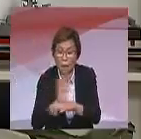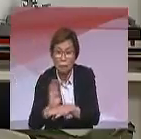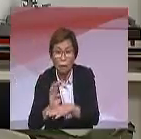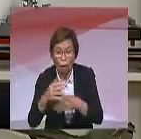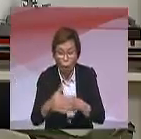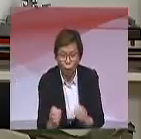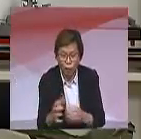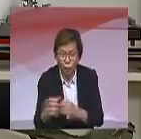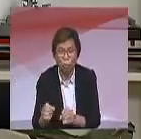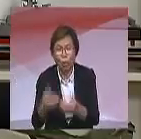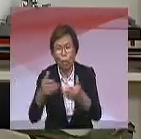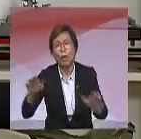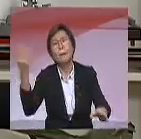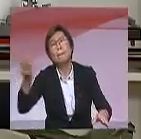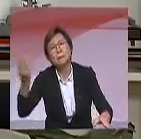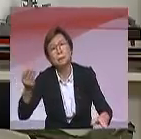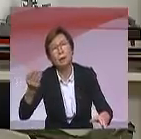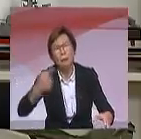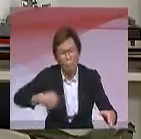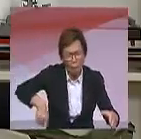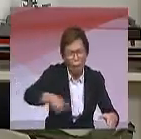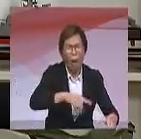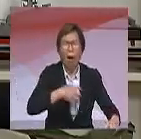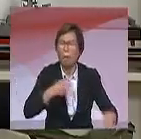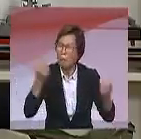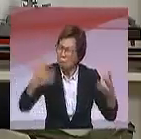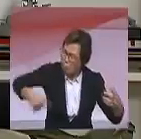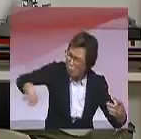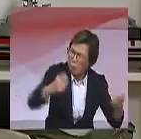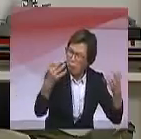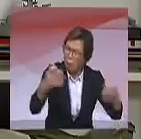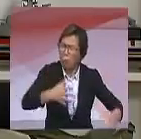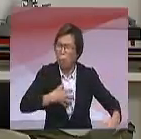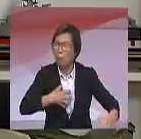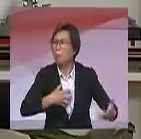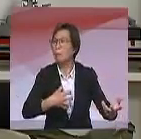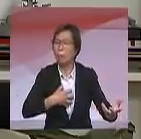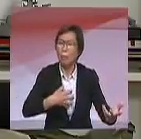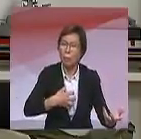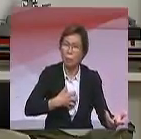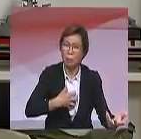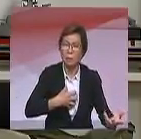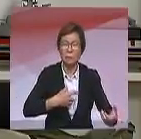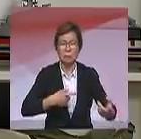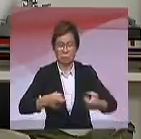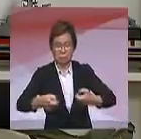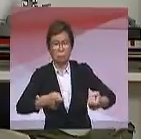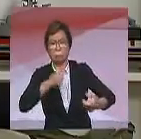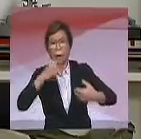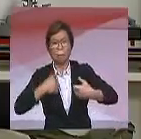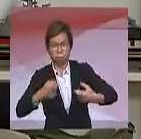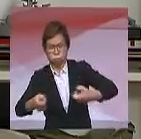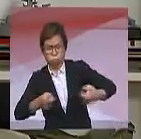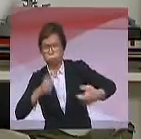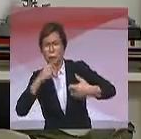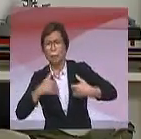juga dibuka seperti biasa. Jadi ramai yang membuat aduan mengatakan seolah-olah tiada kawalan, kurang dari